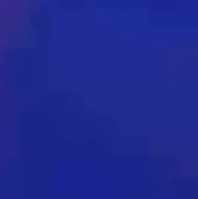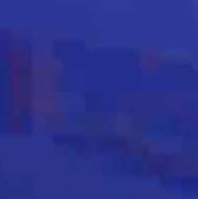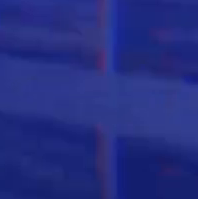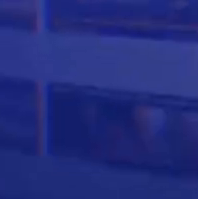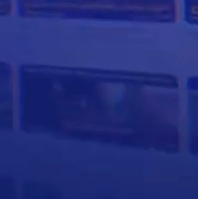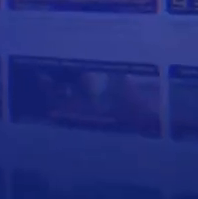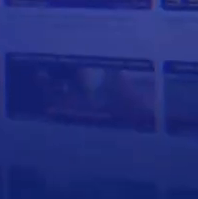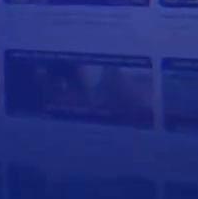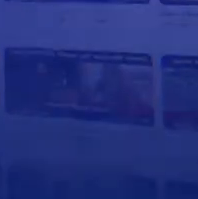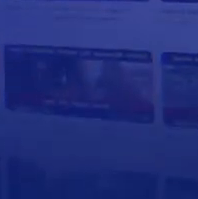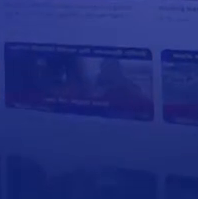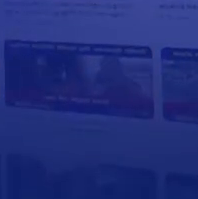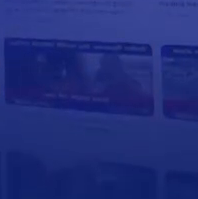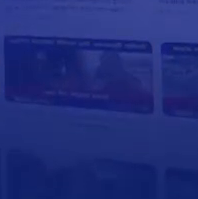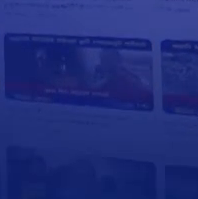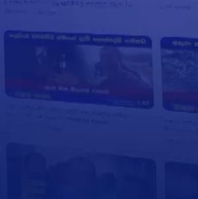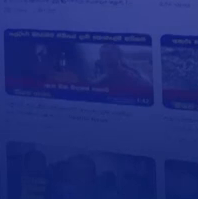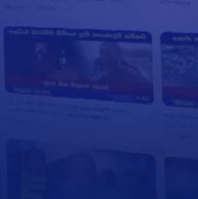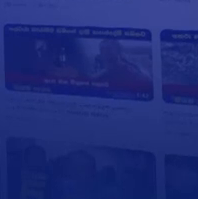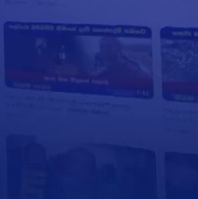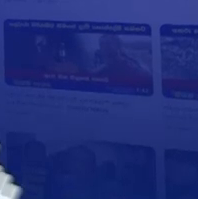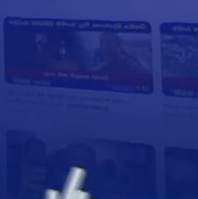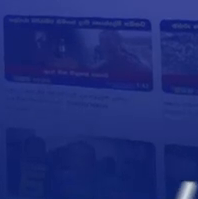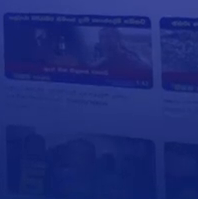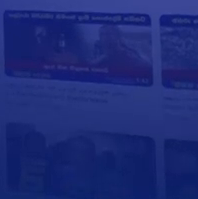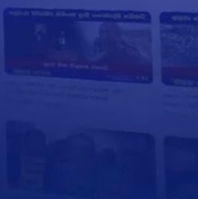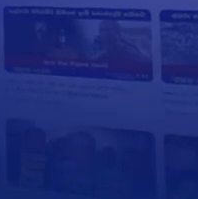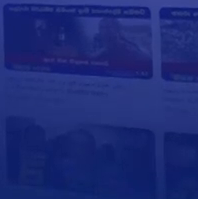ලෝකෙ සිදුවන උණුසුම්ව දැනගන්න සියත නිවුස් YouTube channel එක අදම subscribe කරන්න.